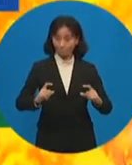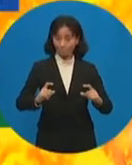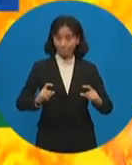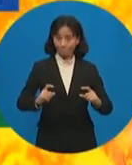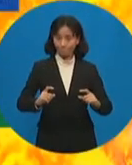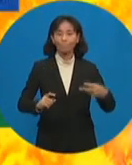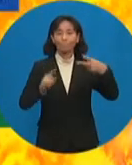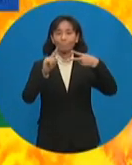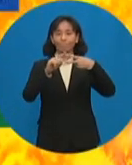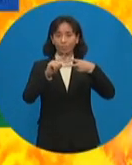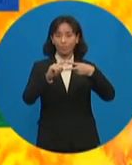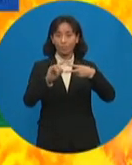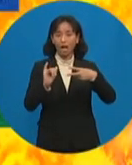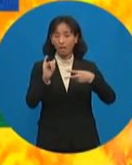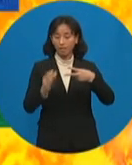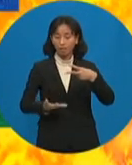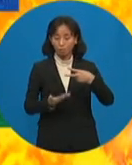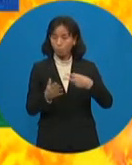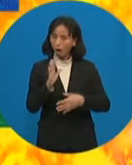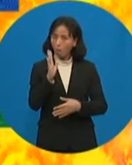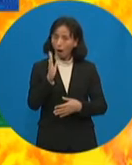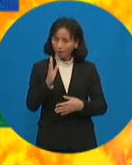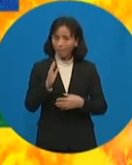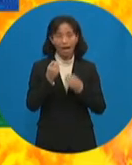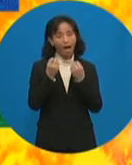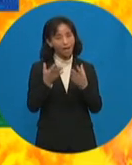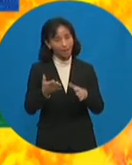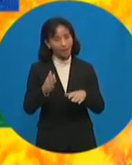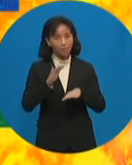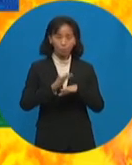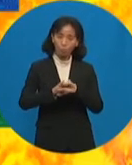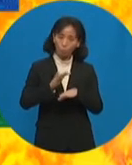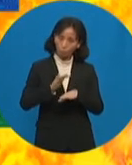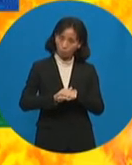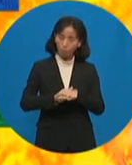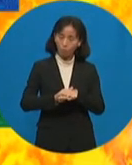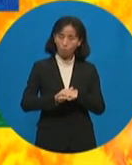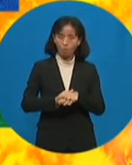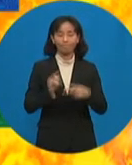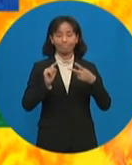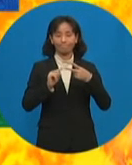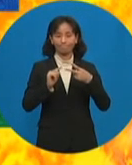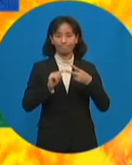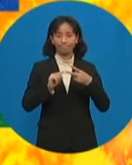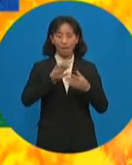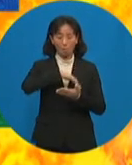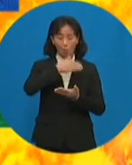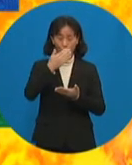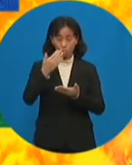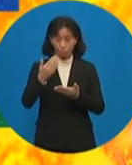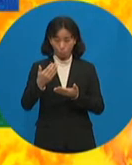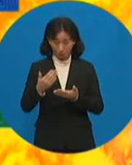火を使わない新感覚のもんじゃ〇〇〇、ボリューム満点、こだわり